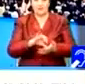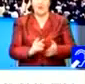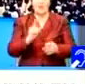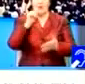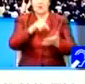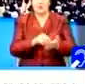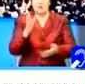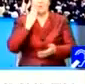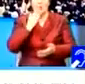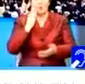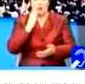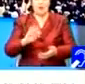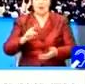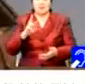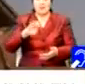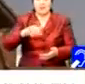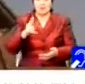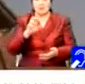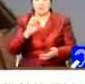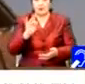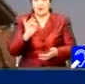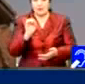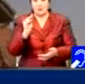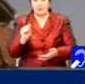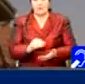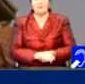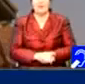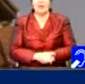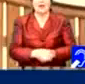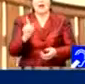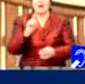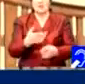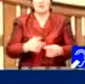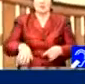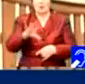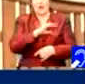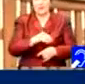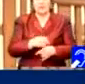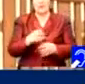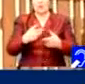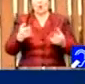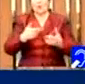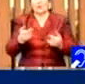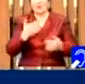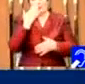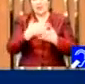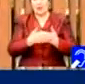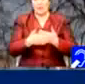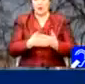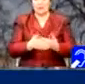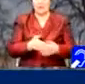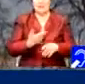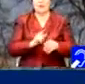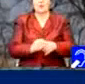și în București, Iași și Blaj. Pline ochi, așa vor fi toate pensiunile și hotelurile din apropiere de Șumuleu